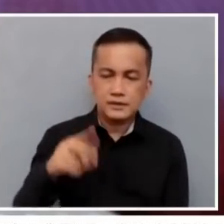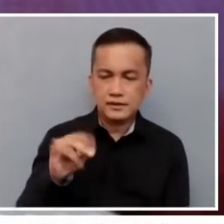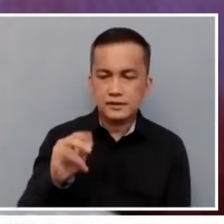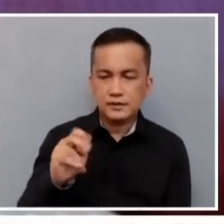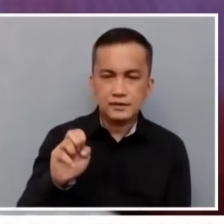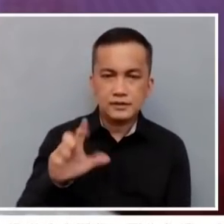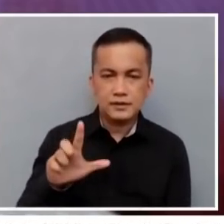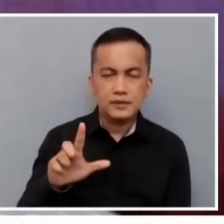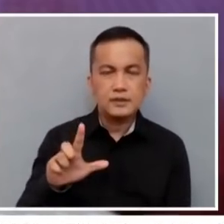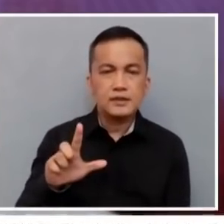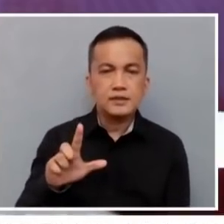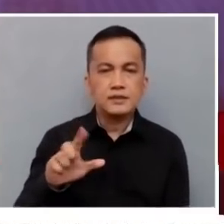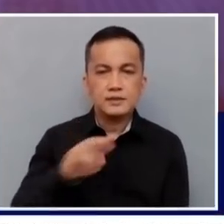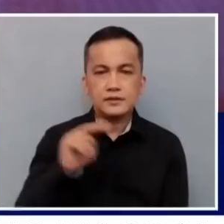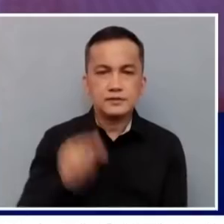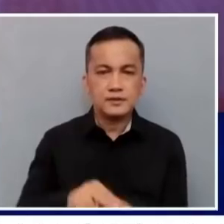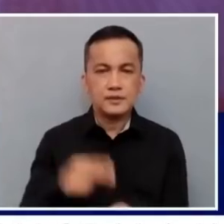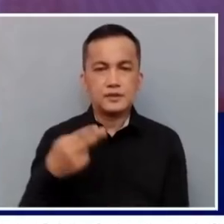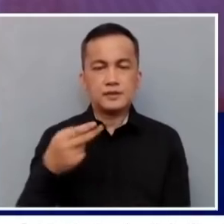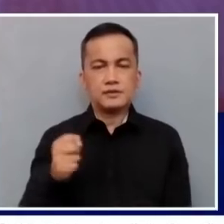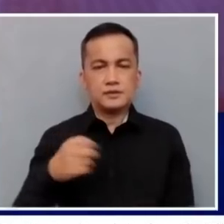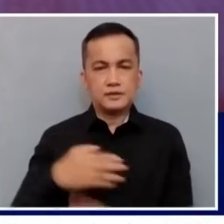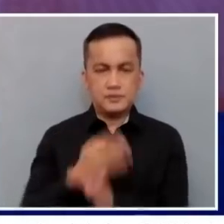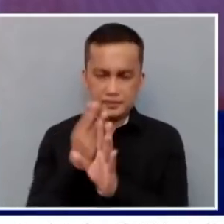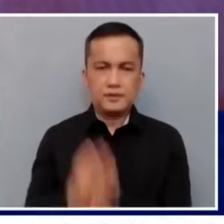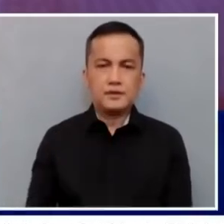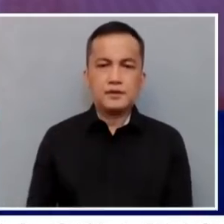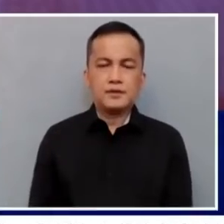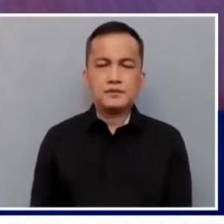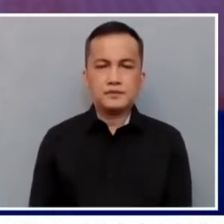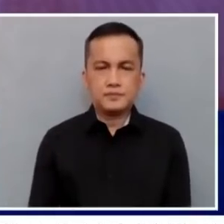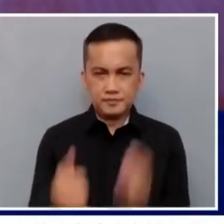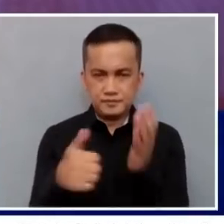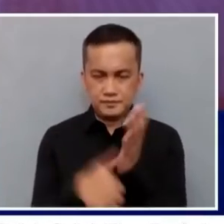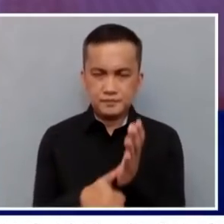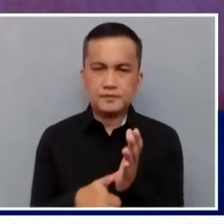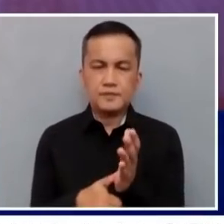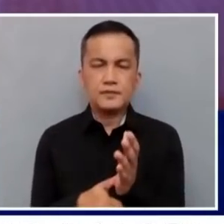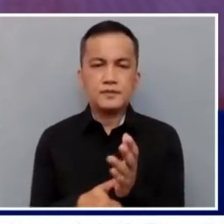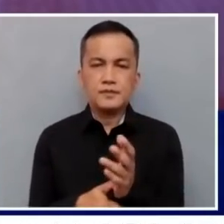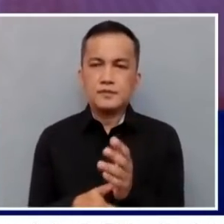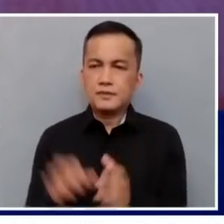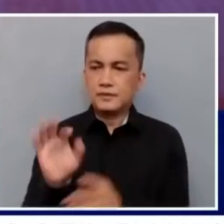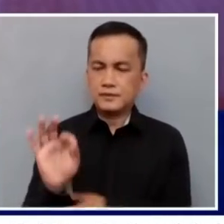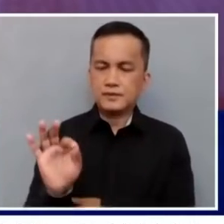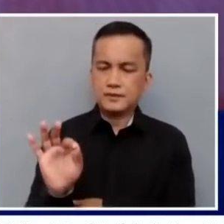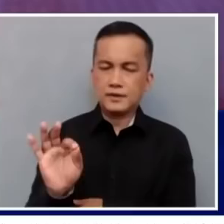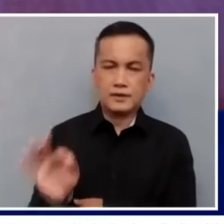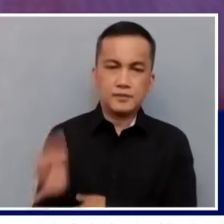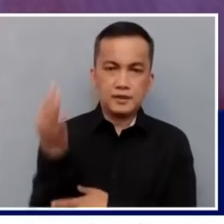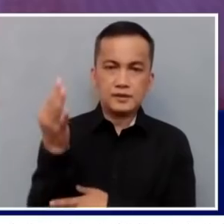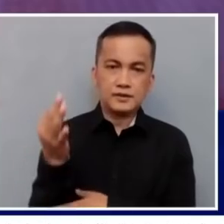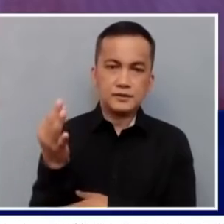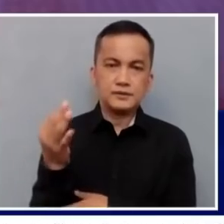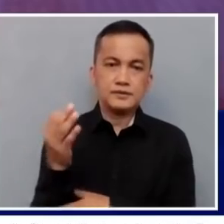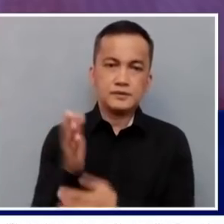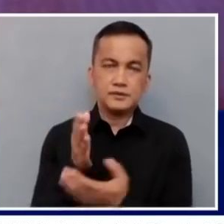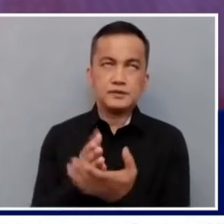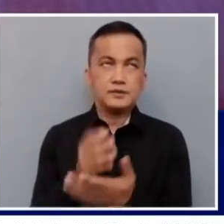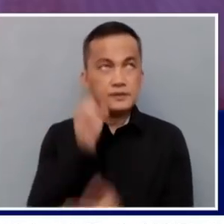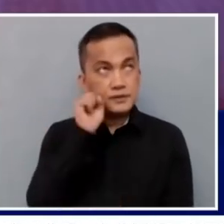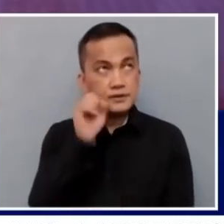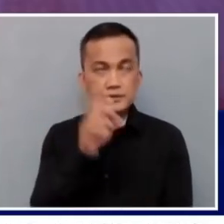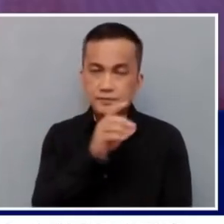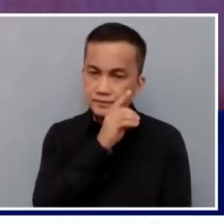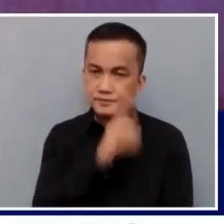Aguinaldo National High School sa Davao City para bumoto. Pasado alas 9 ng umaga na dumating si Mayor Sara.